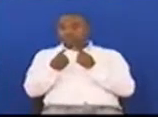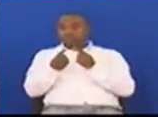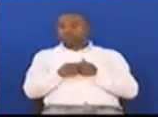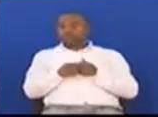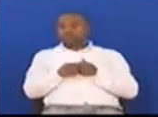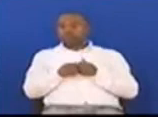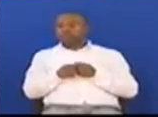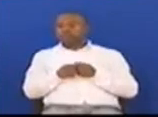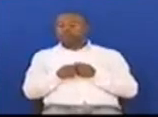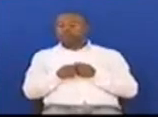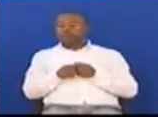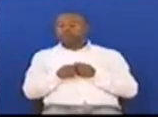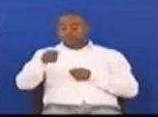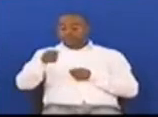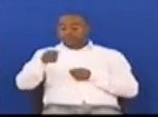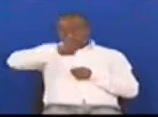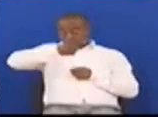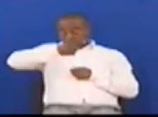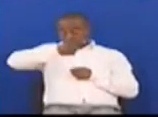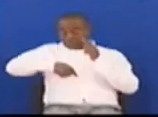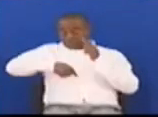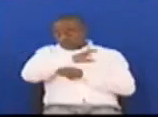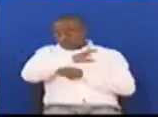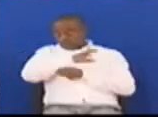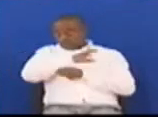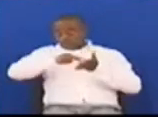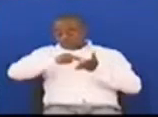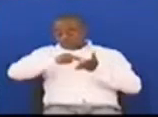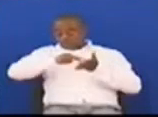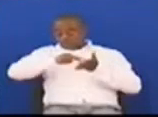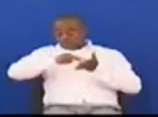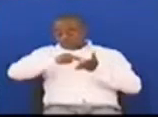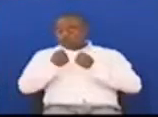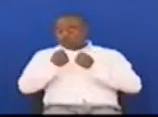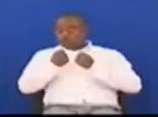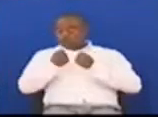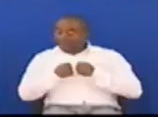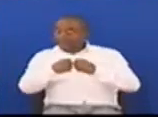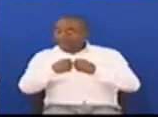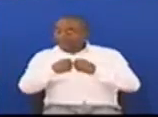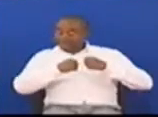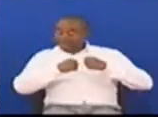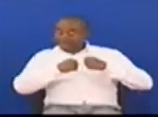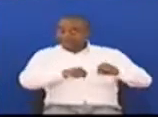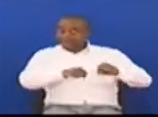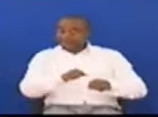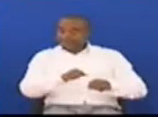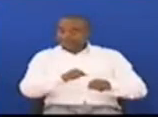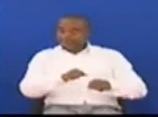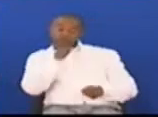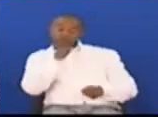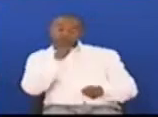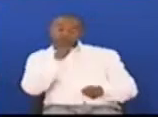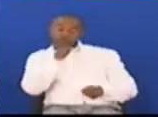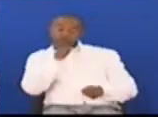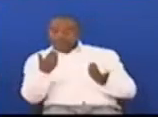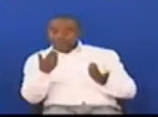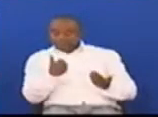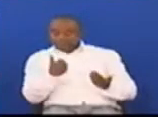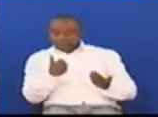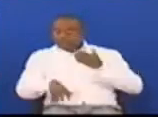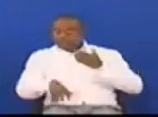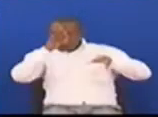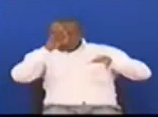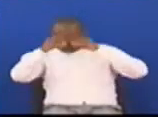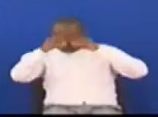utaona kwamba tunavyokwenda na hii miradi ya kimkakati tunayoenda nayo inakuonyesha, inatufundisha kitu kikubwa